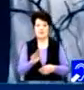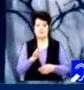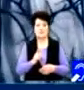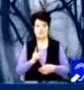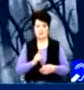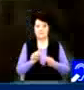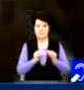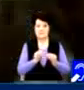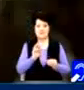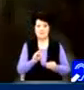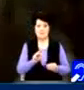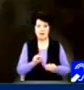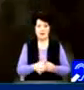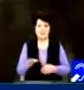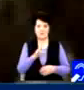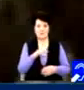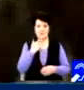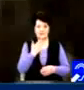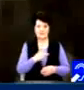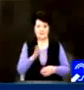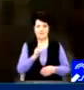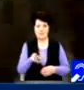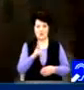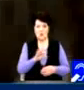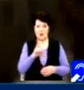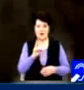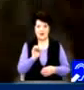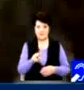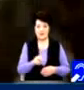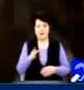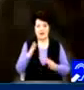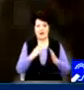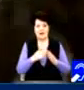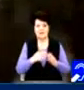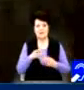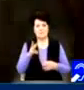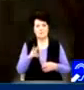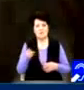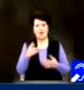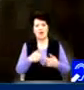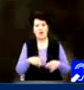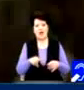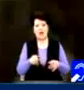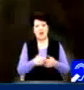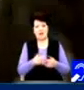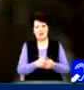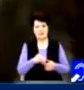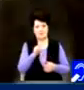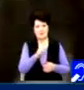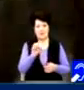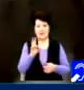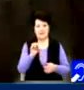lanseze pe 10 martie pot să spun că videoclipul a fost filmat la casa Monteoru alături de Petre